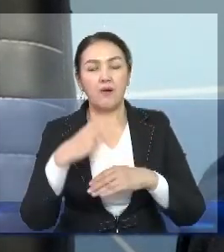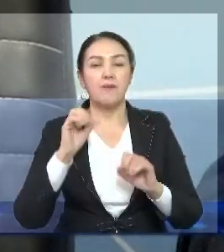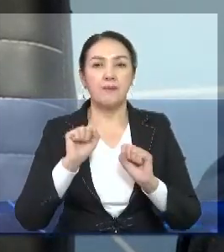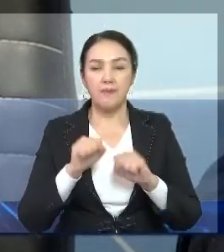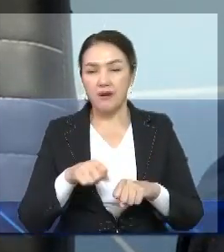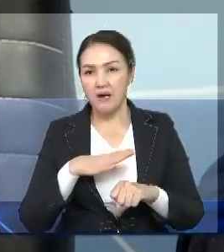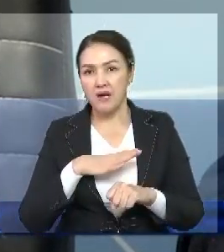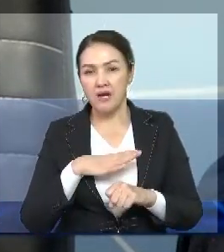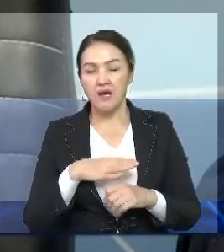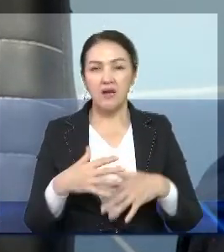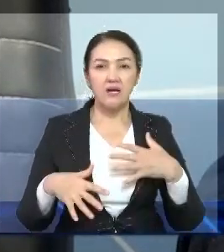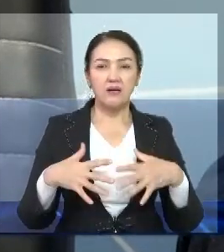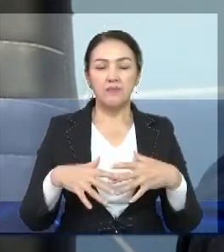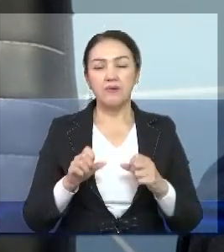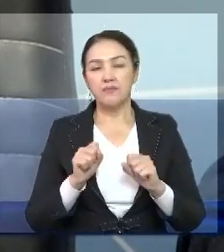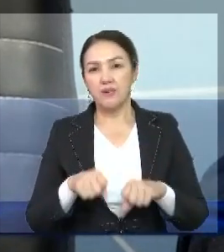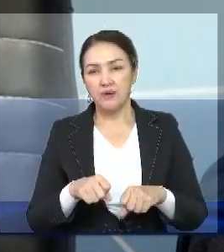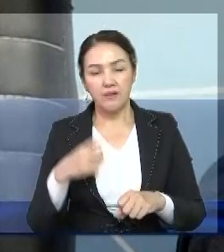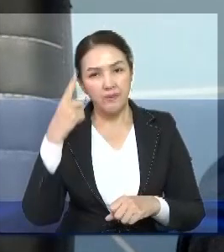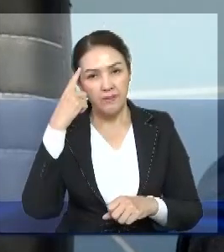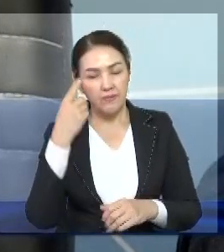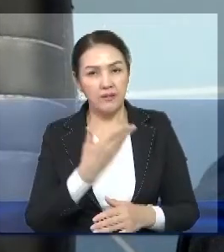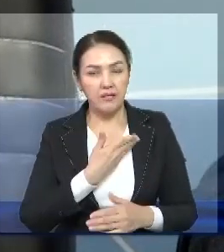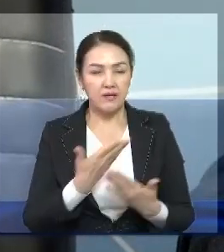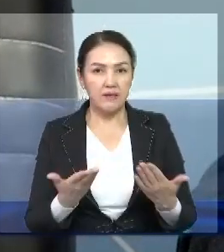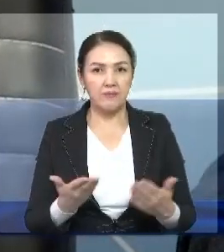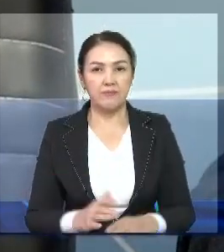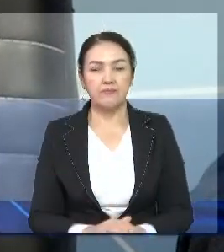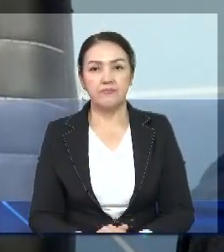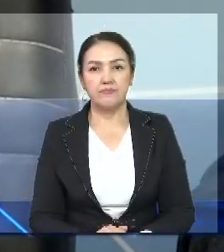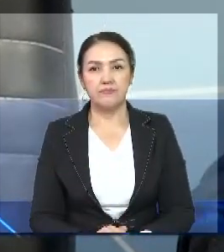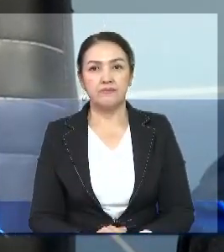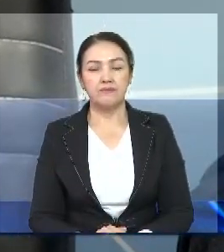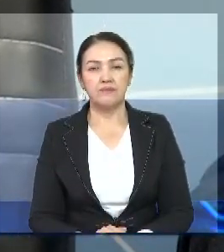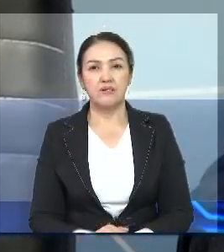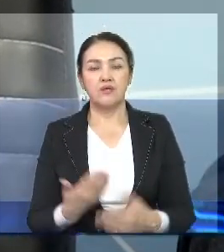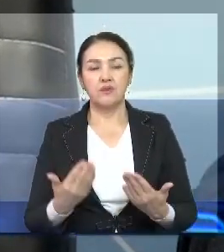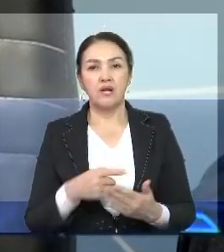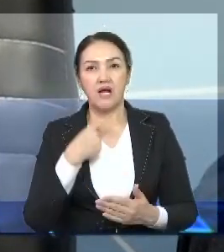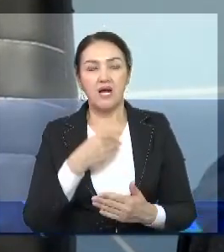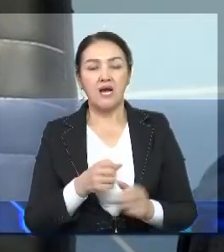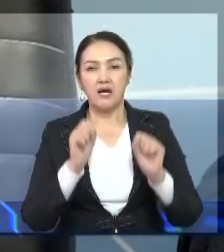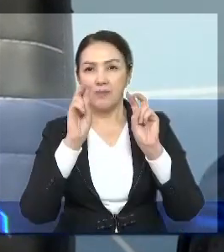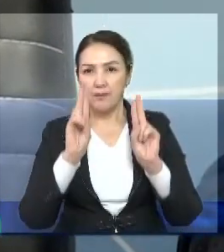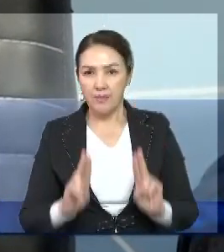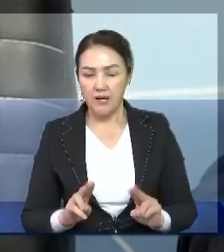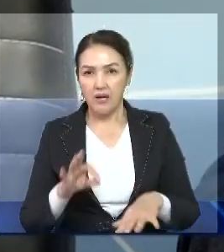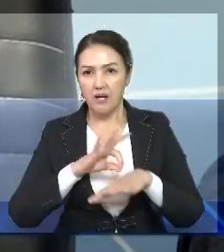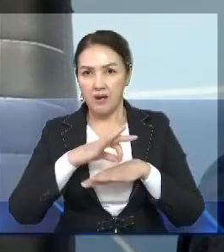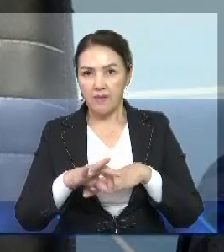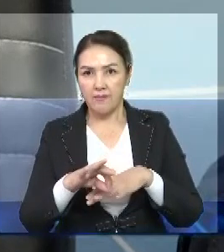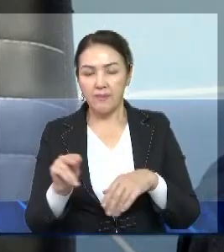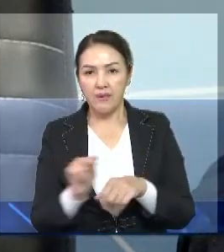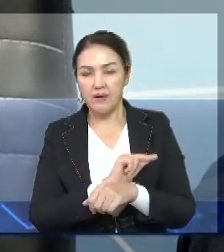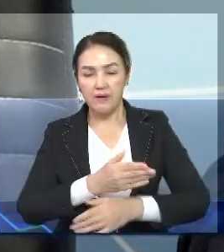асқынулармен қолайсыз жағдайға алып келетіндігін ескертуім келеді. Жаңа ғана аталып кетті, арнамалы бұл ауруда